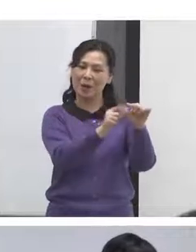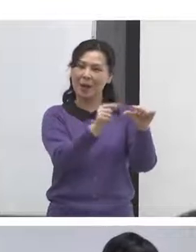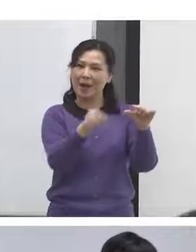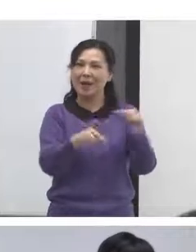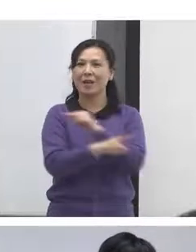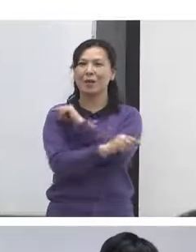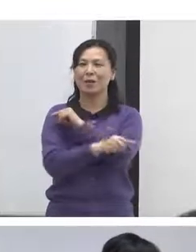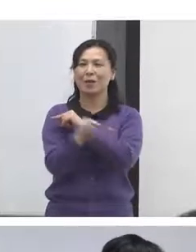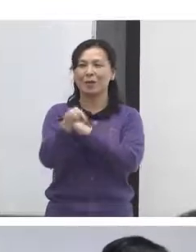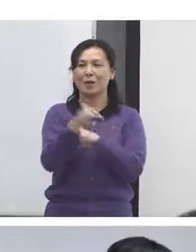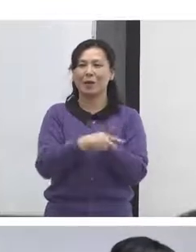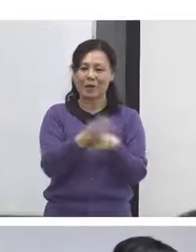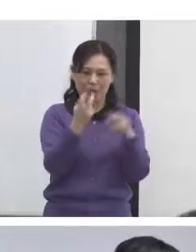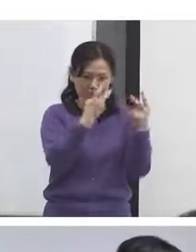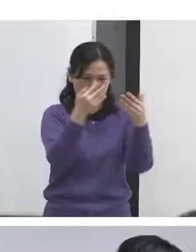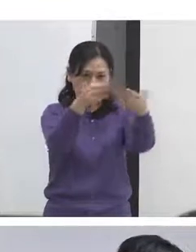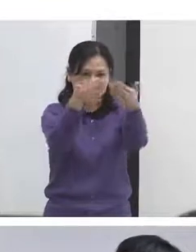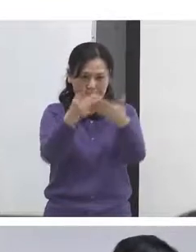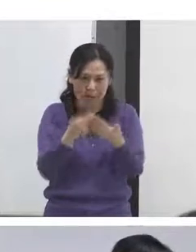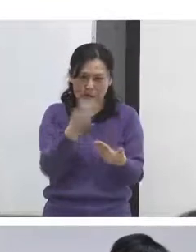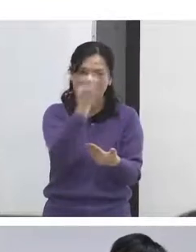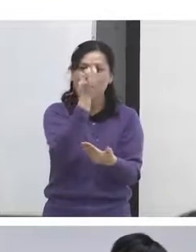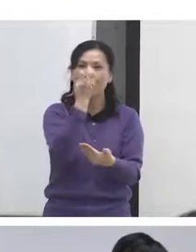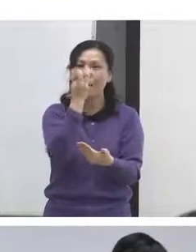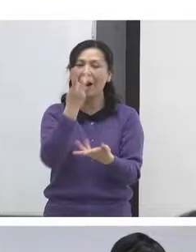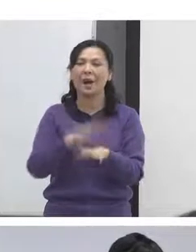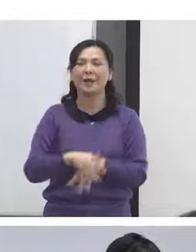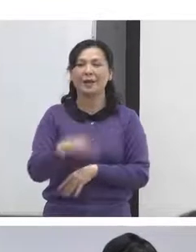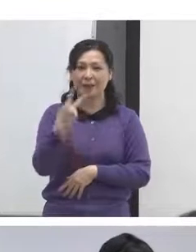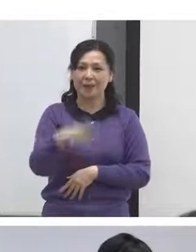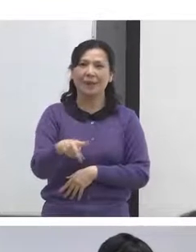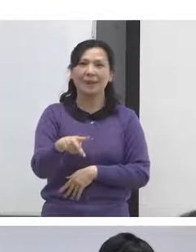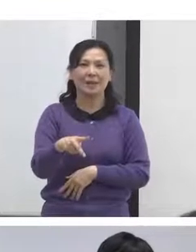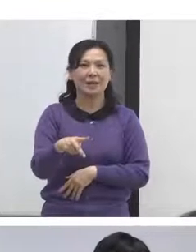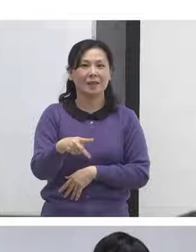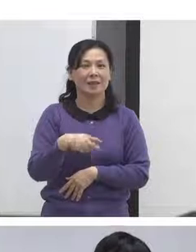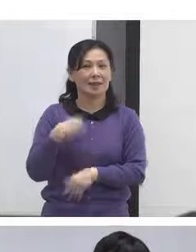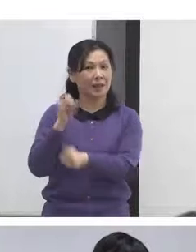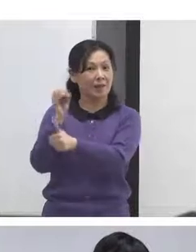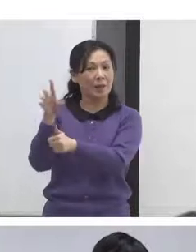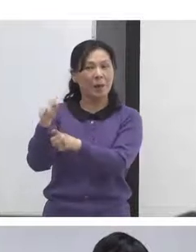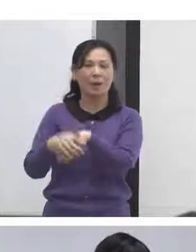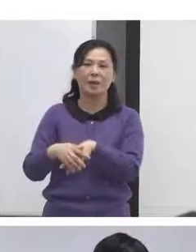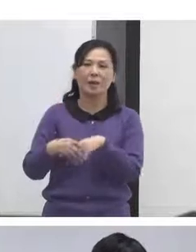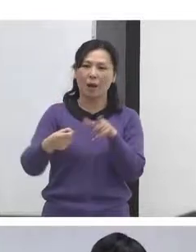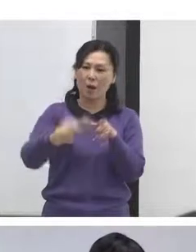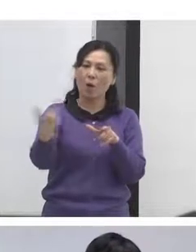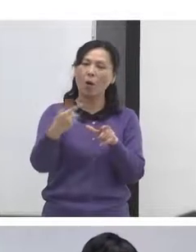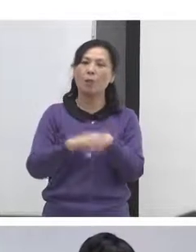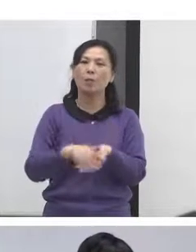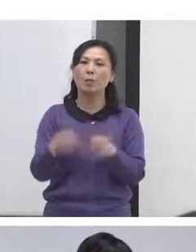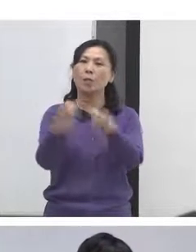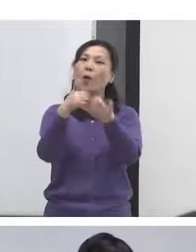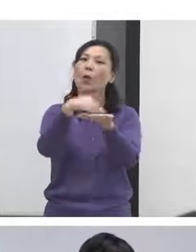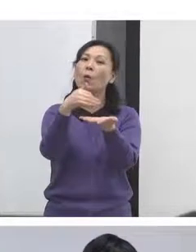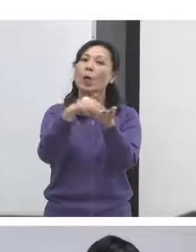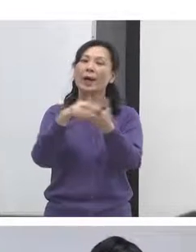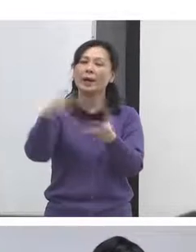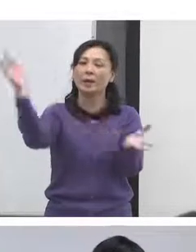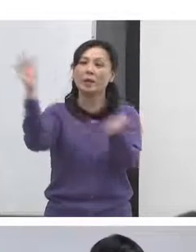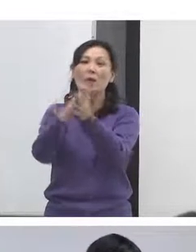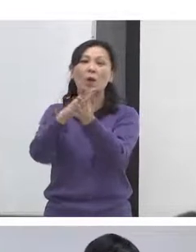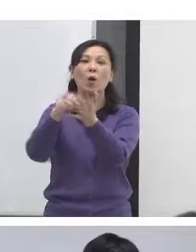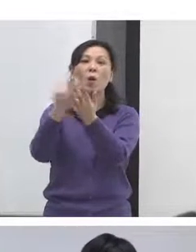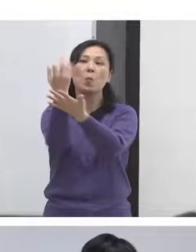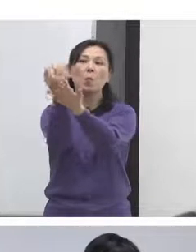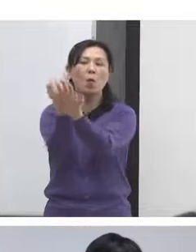案，最后再这样校正了一次之后，后来我们再回头去跟那个，就是他有公布一个叫会计总表，就只有总额加总数字，我们去跟那边